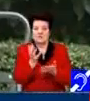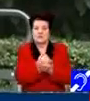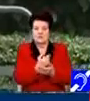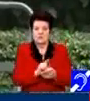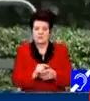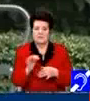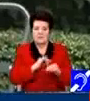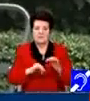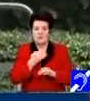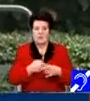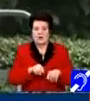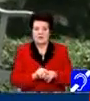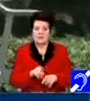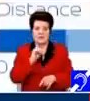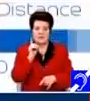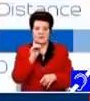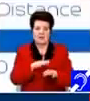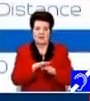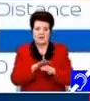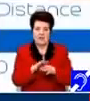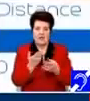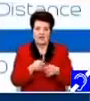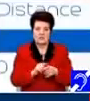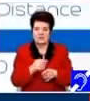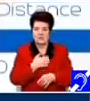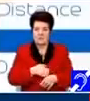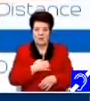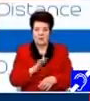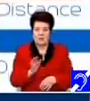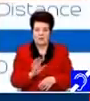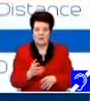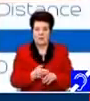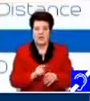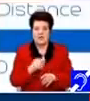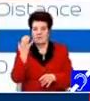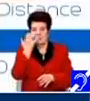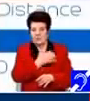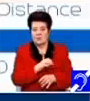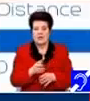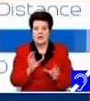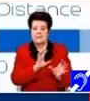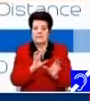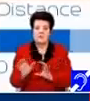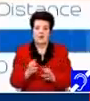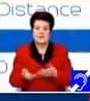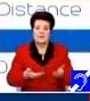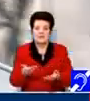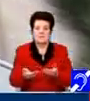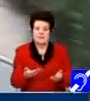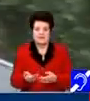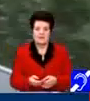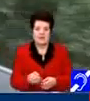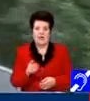însă au discutat cu astfel de persoană, tinerii au realizat că nu acesta este cel mai important lucru pentru nevăzător, ci siguranța deplasării și relaționarea